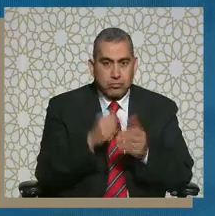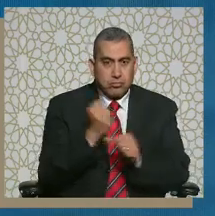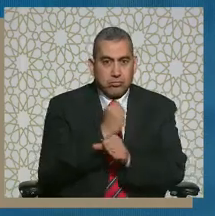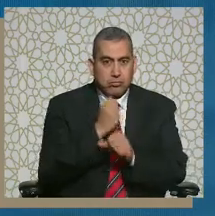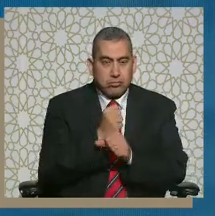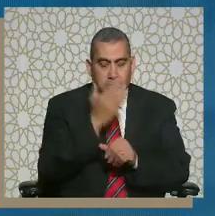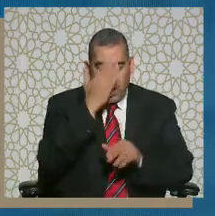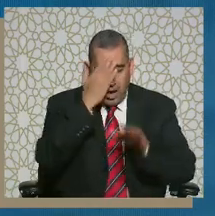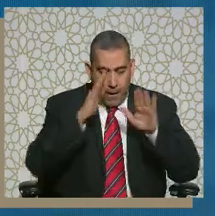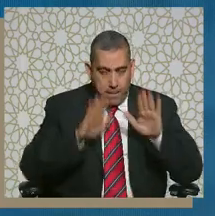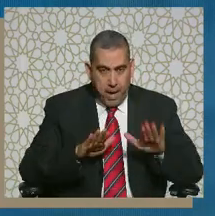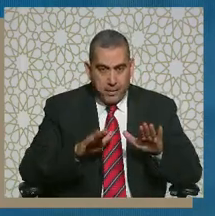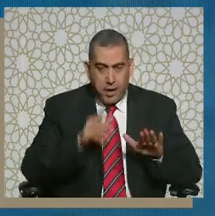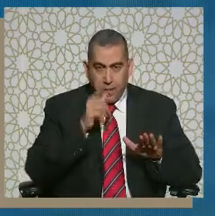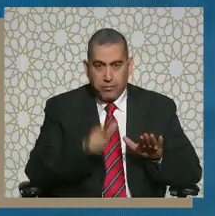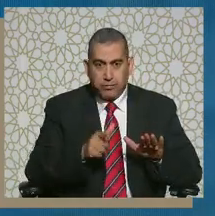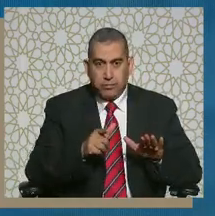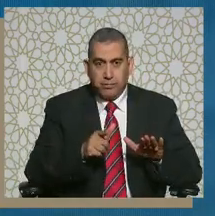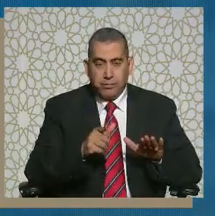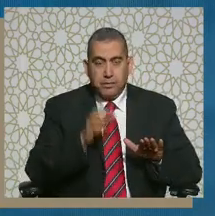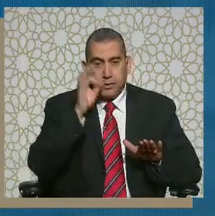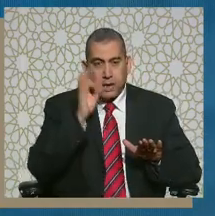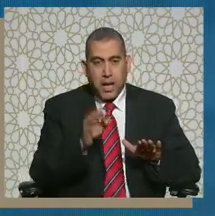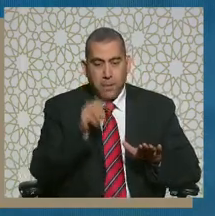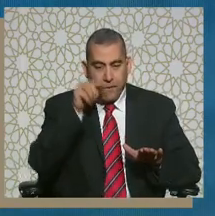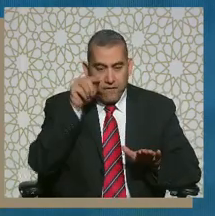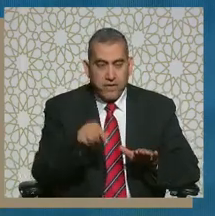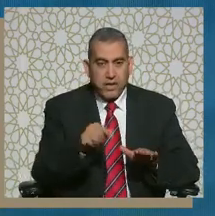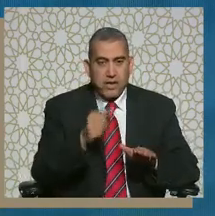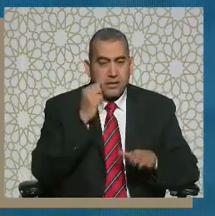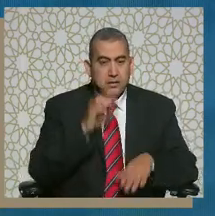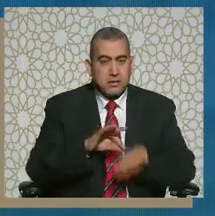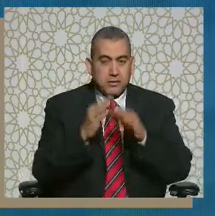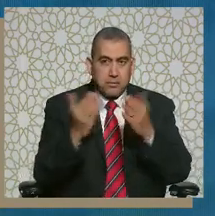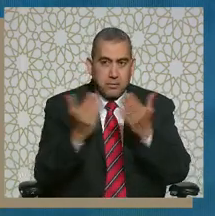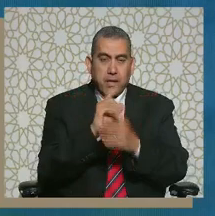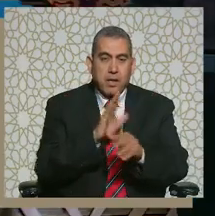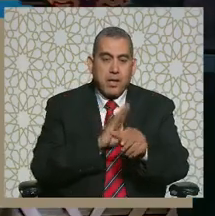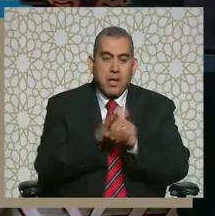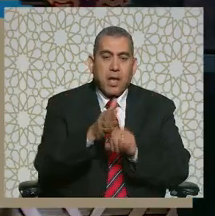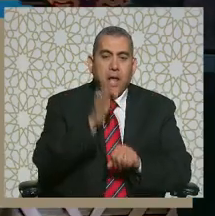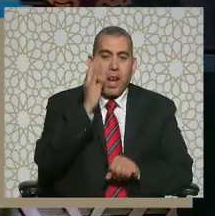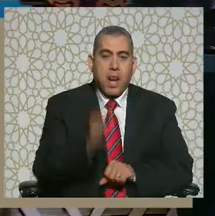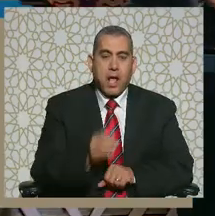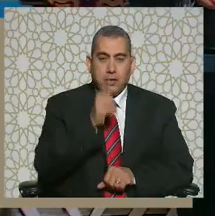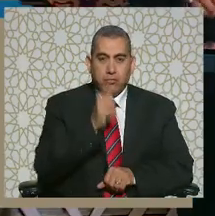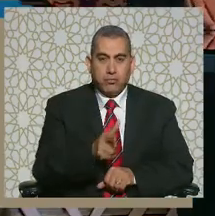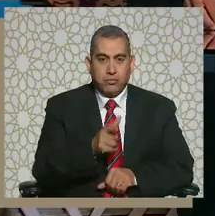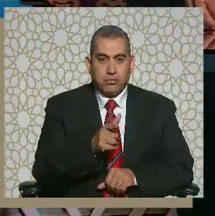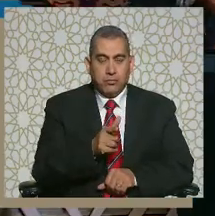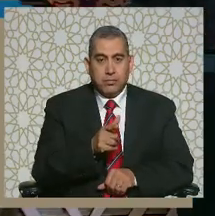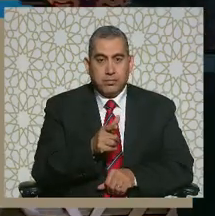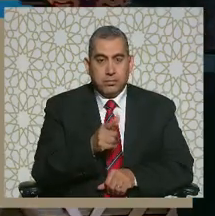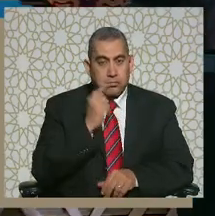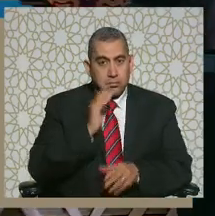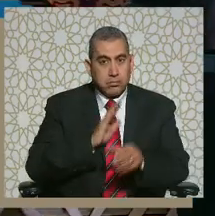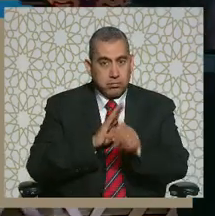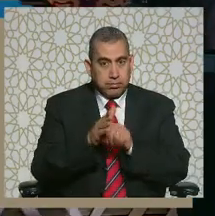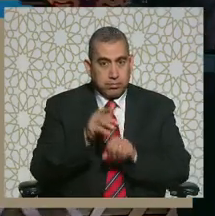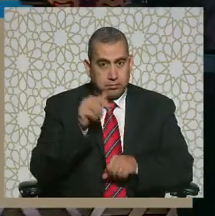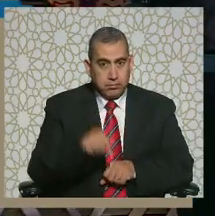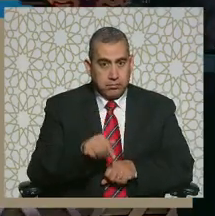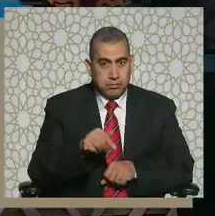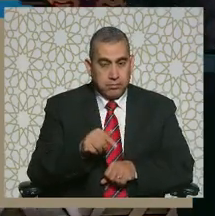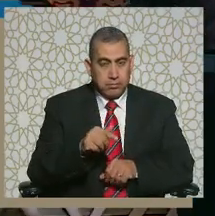العباده وهي ان تكون هناك شيء اسمه الاضحيه فصحيح الاضحيه